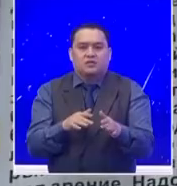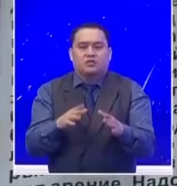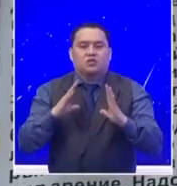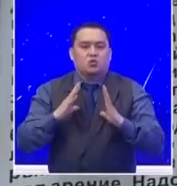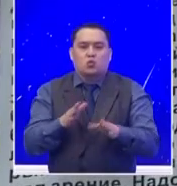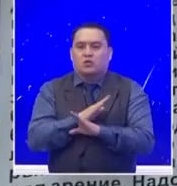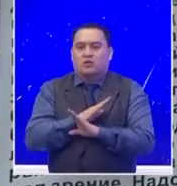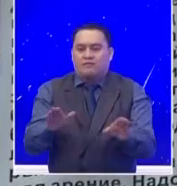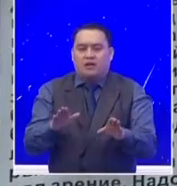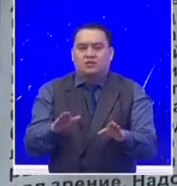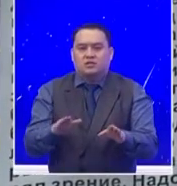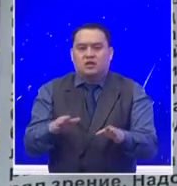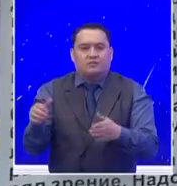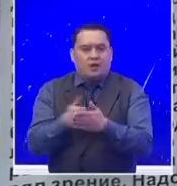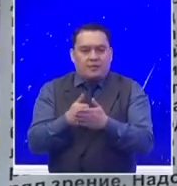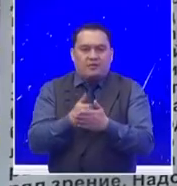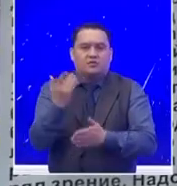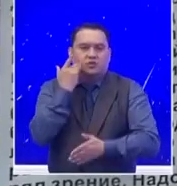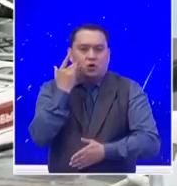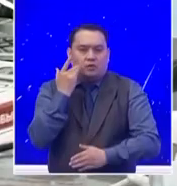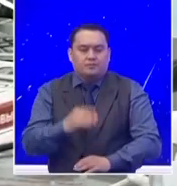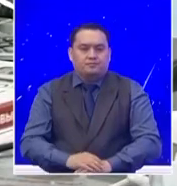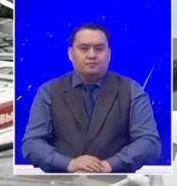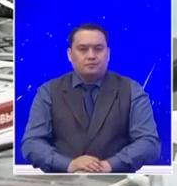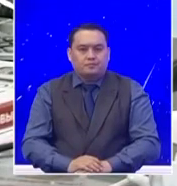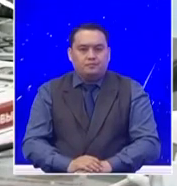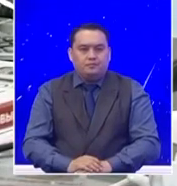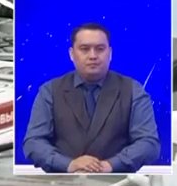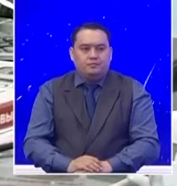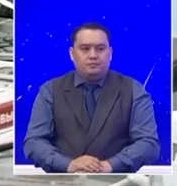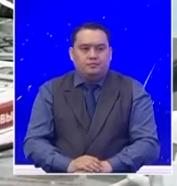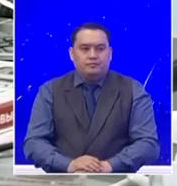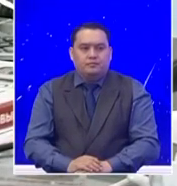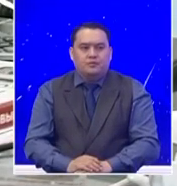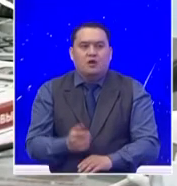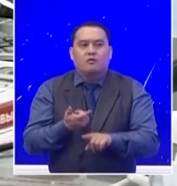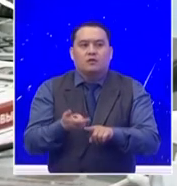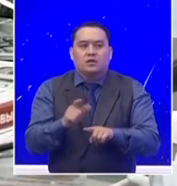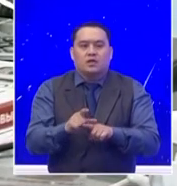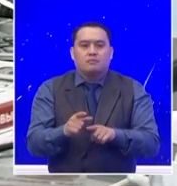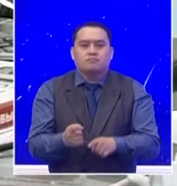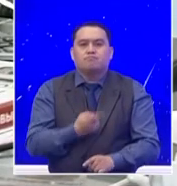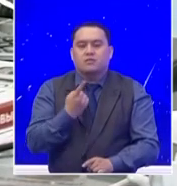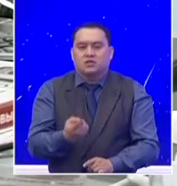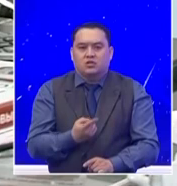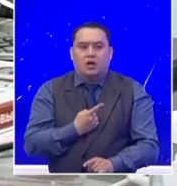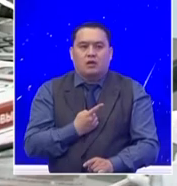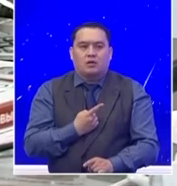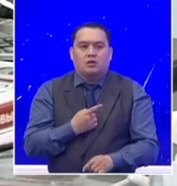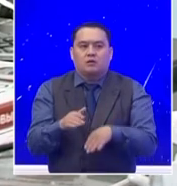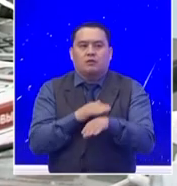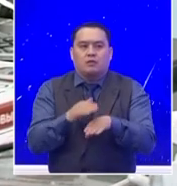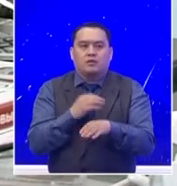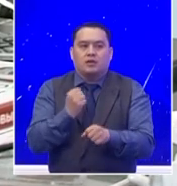и не сдаваться ни при каких обстоятельствах. Вот эта вот мастерская, да, которая «Твори добро